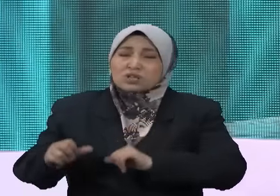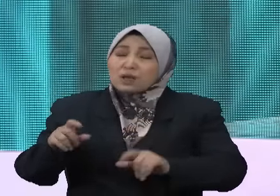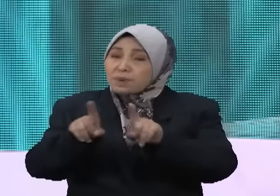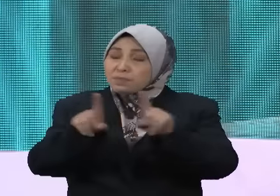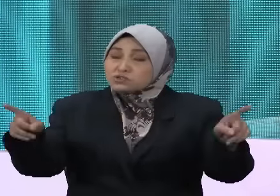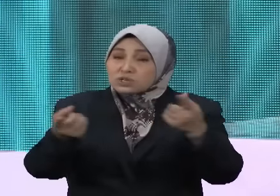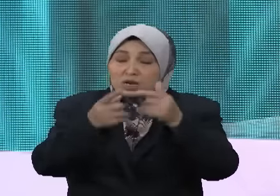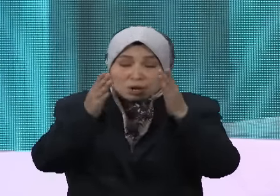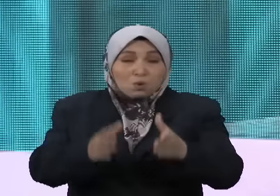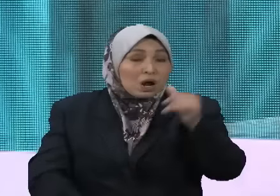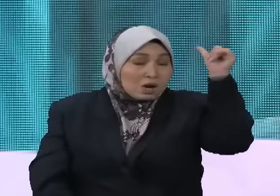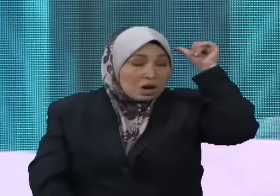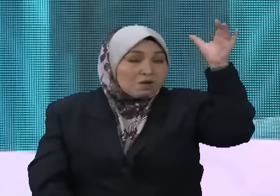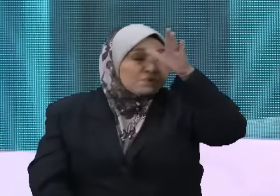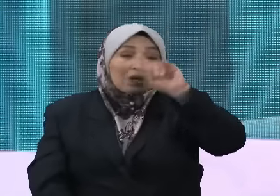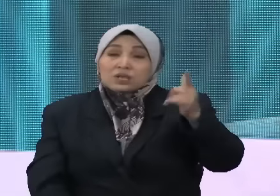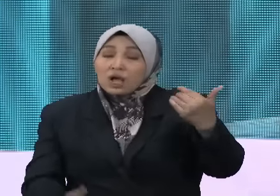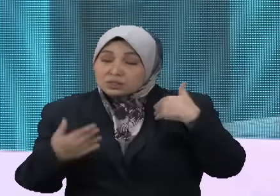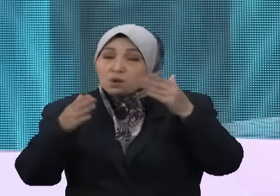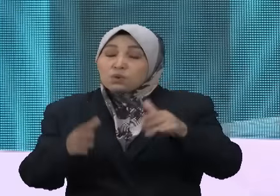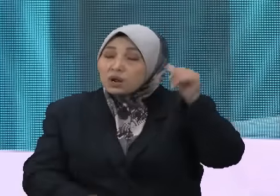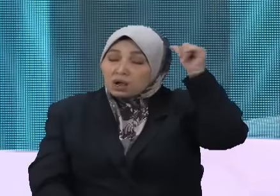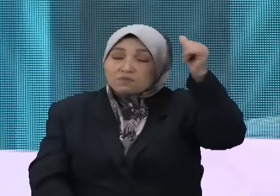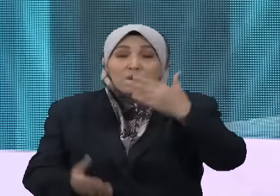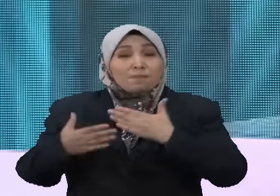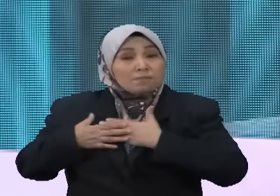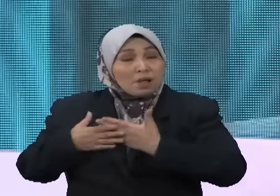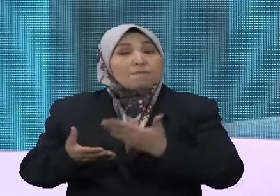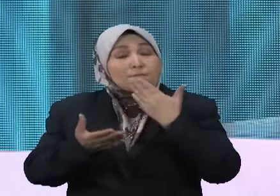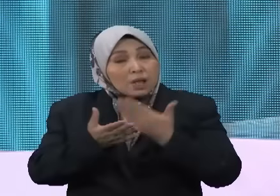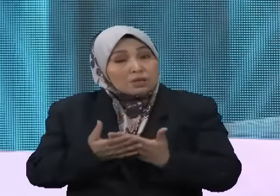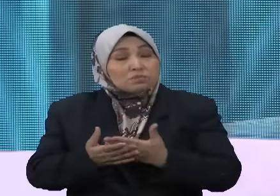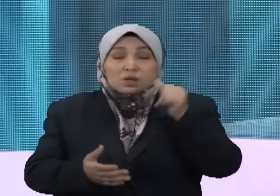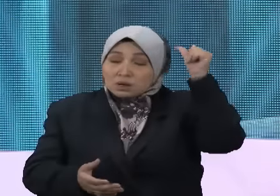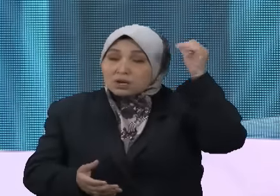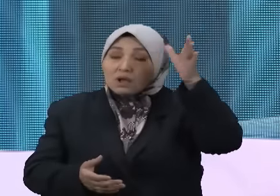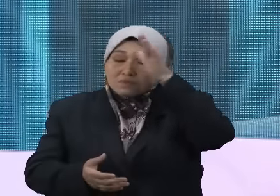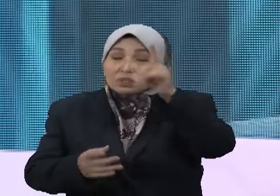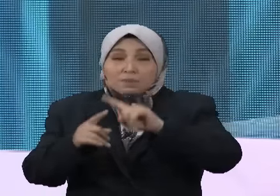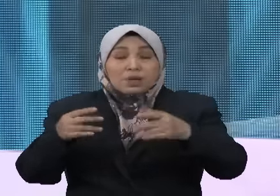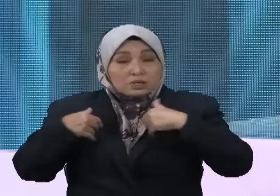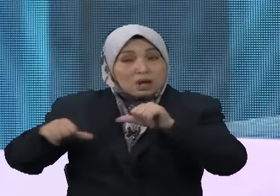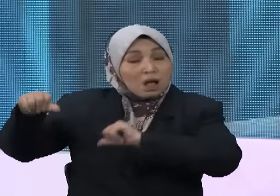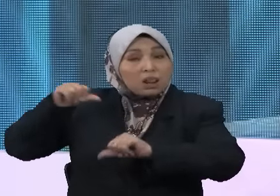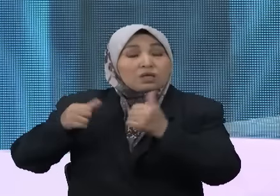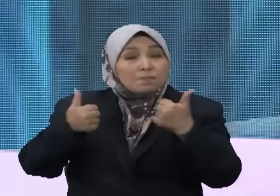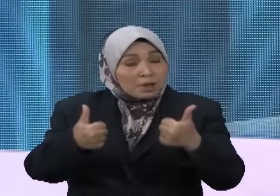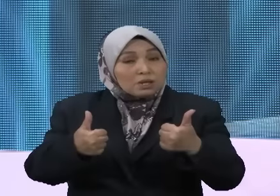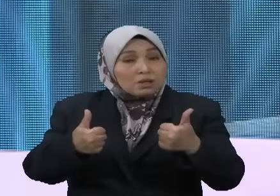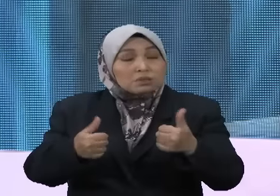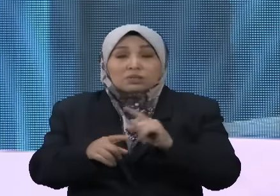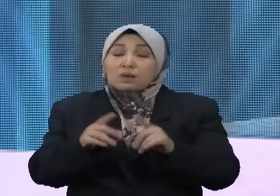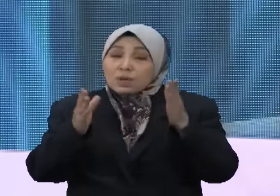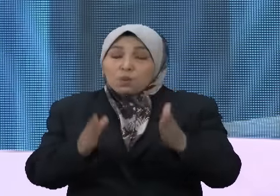mereka daripada orang kafir yang lain ada orang kafir dan sebenarnya baik orang kafir kafir tetapi ada mempunyai akhlak-akhlak yang baik ada